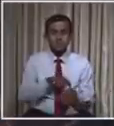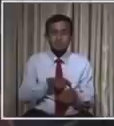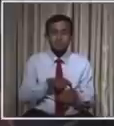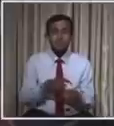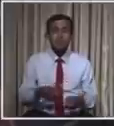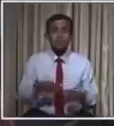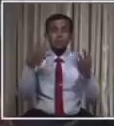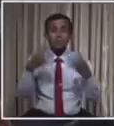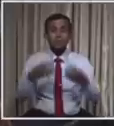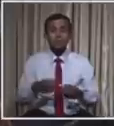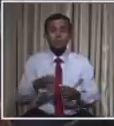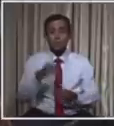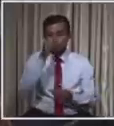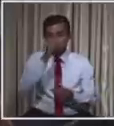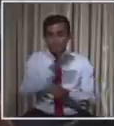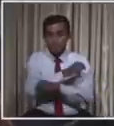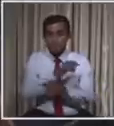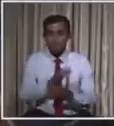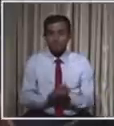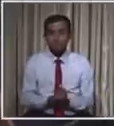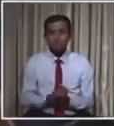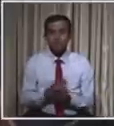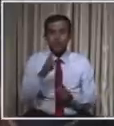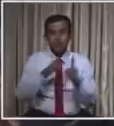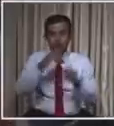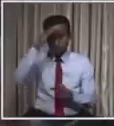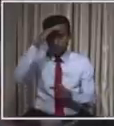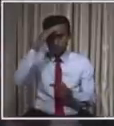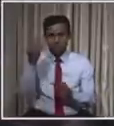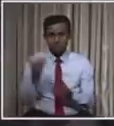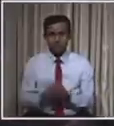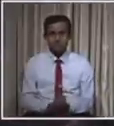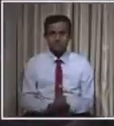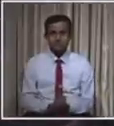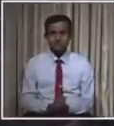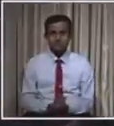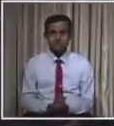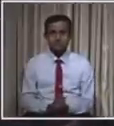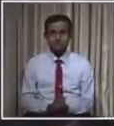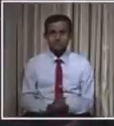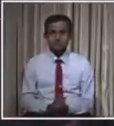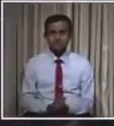බෝම්බ පිපිරෙන කුමන්ත්‍රණේ ගරු කතානායකතුමා මූලාසනයට